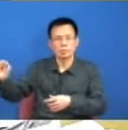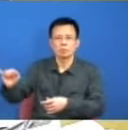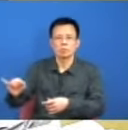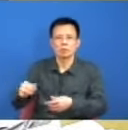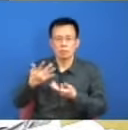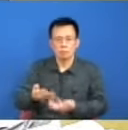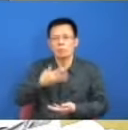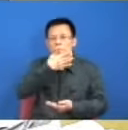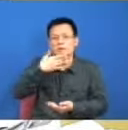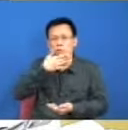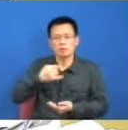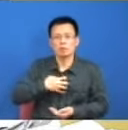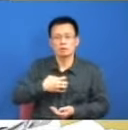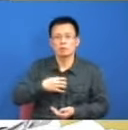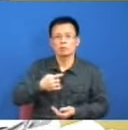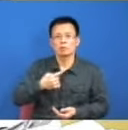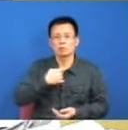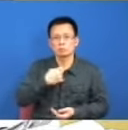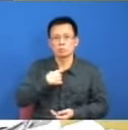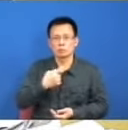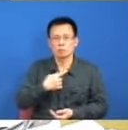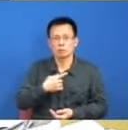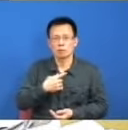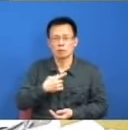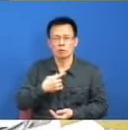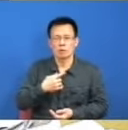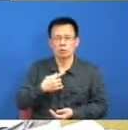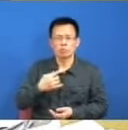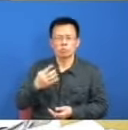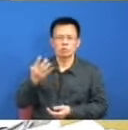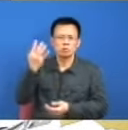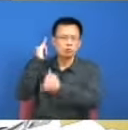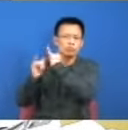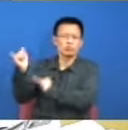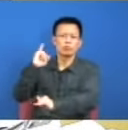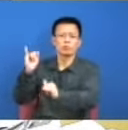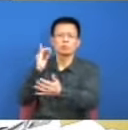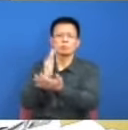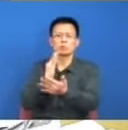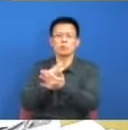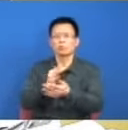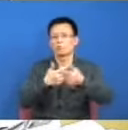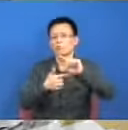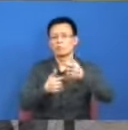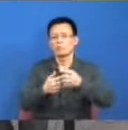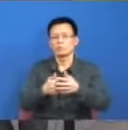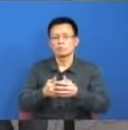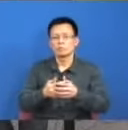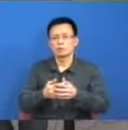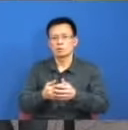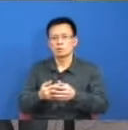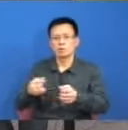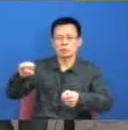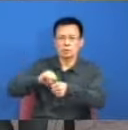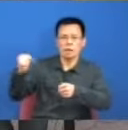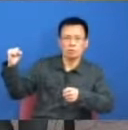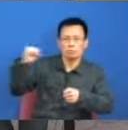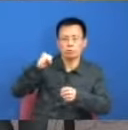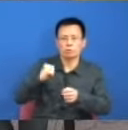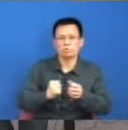是覺得要用一個非傳統式的方法，是更加強烈地反映他